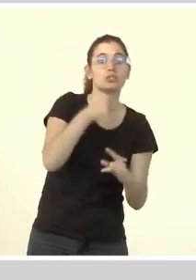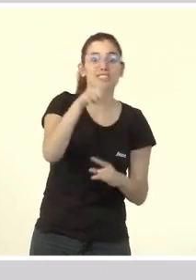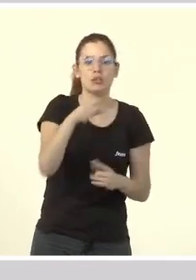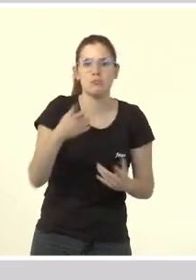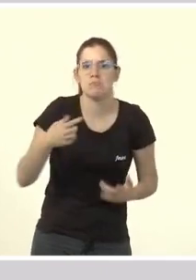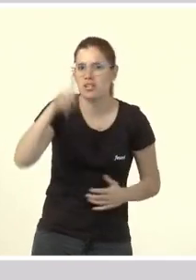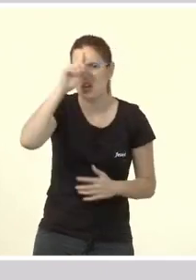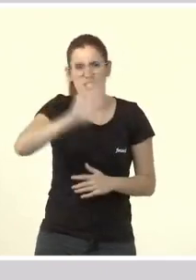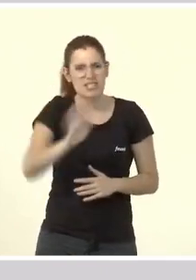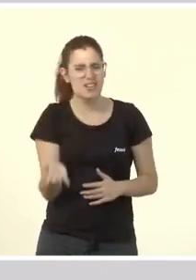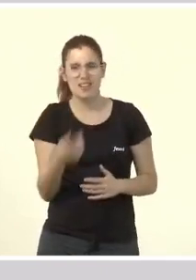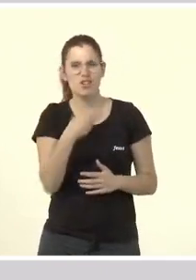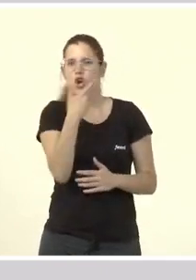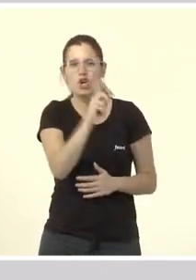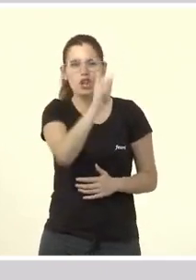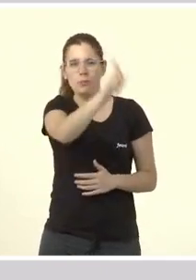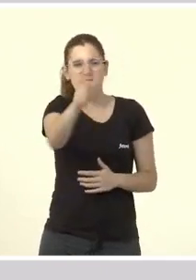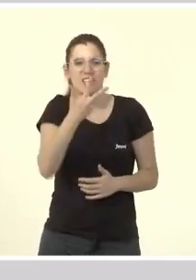No sé si els caic bé o mal, no ho sé,